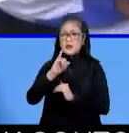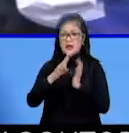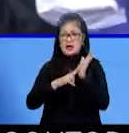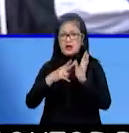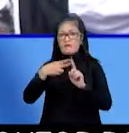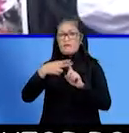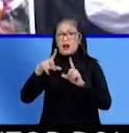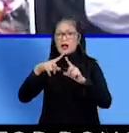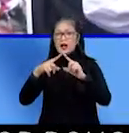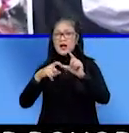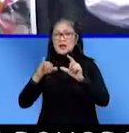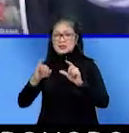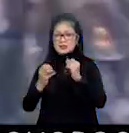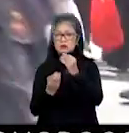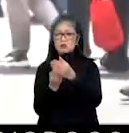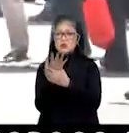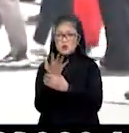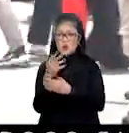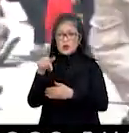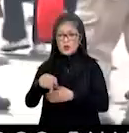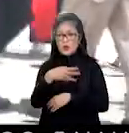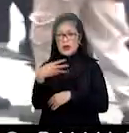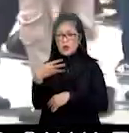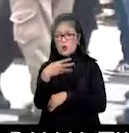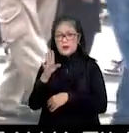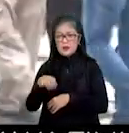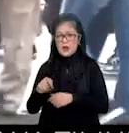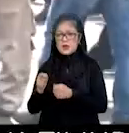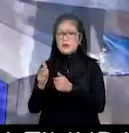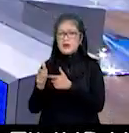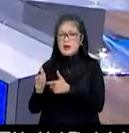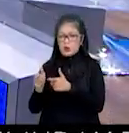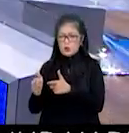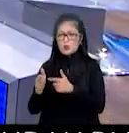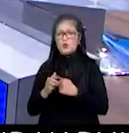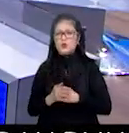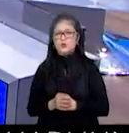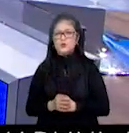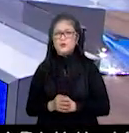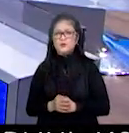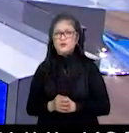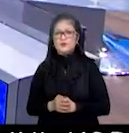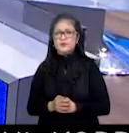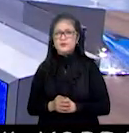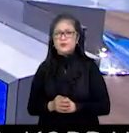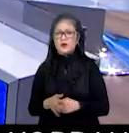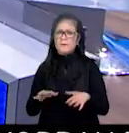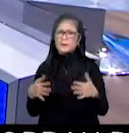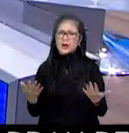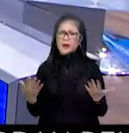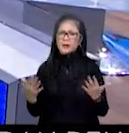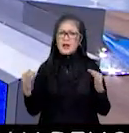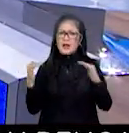akan mengganggu pertumbuhan ekonomi di Indonesia. Sementara itu, Tommy. Baik Calvin, sebelum kita bergeser ke Makassar, bagaimana dengan arus lalu lintas